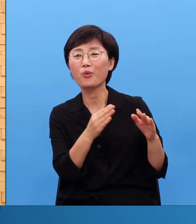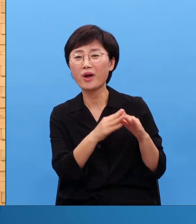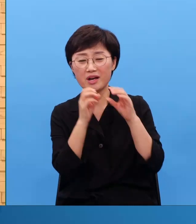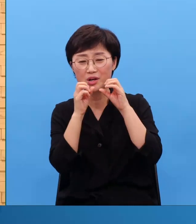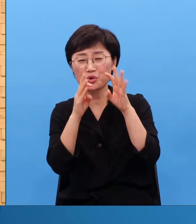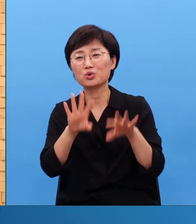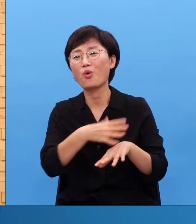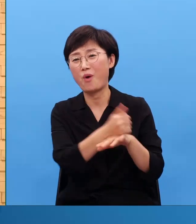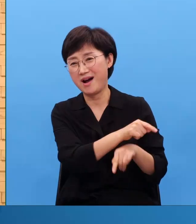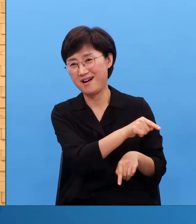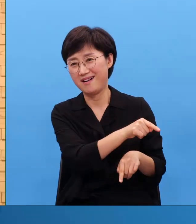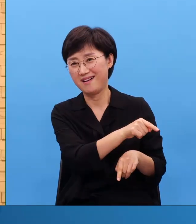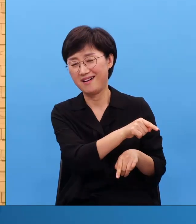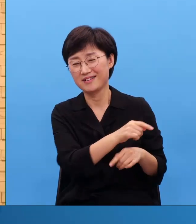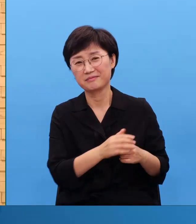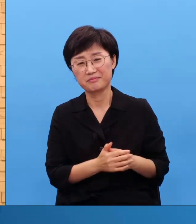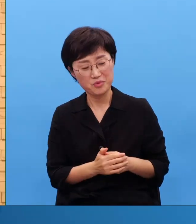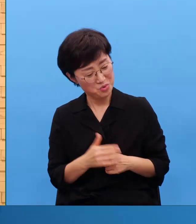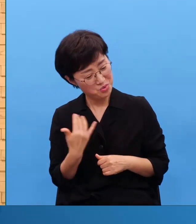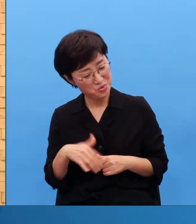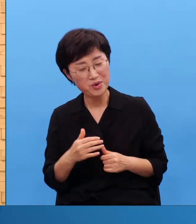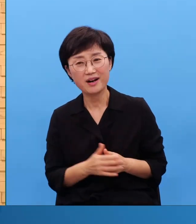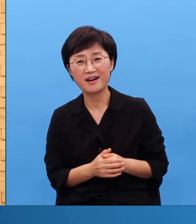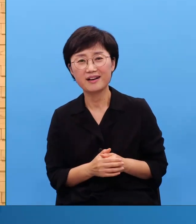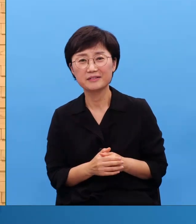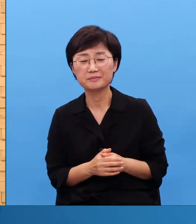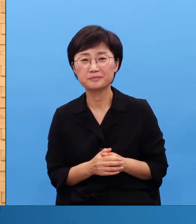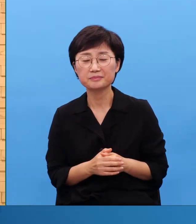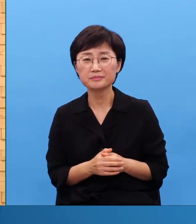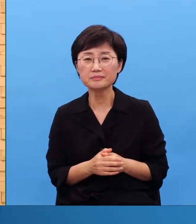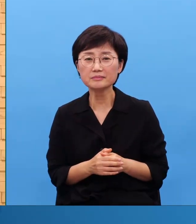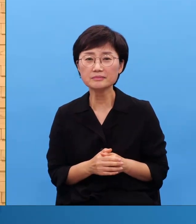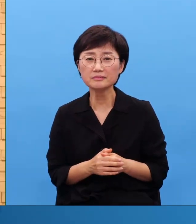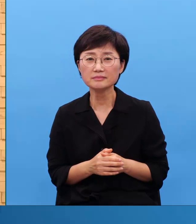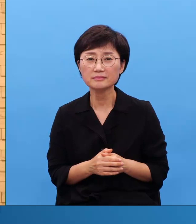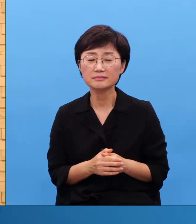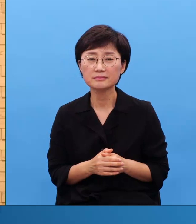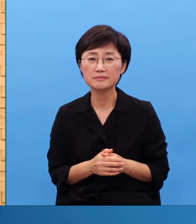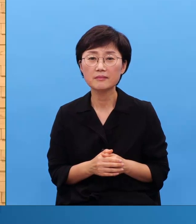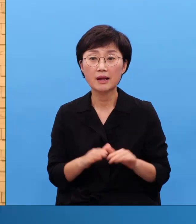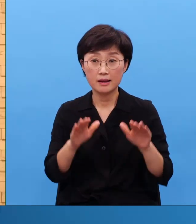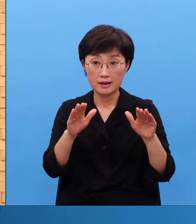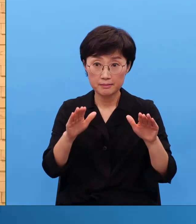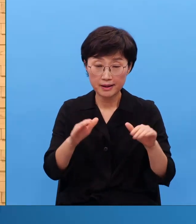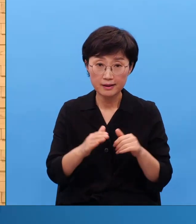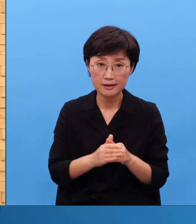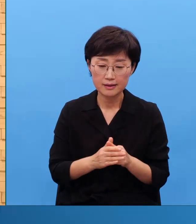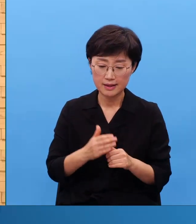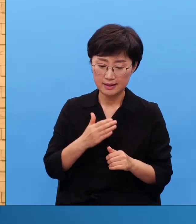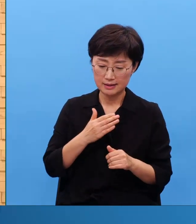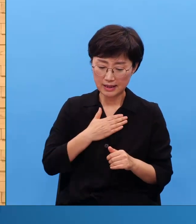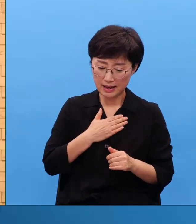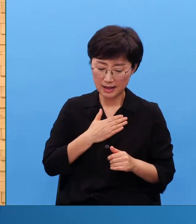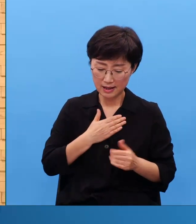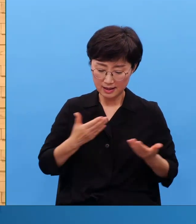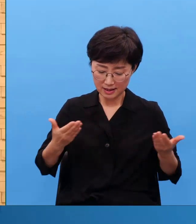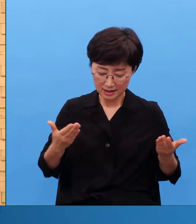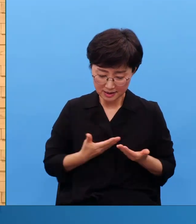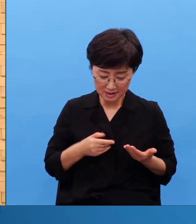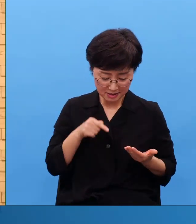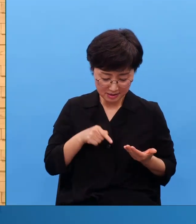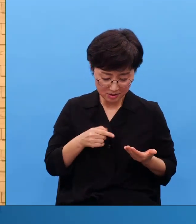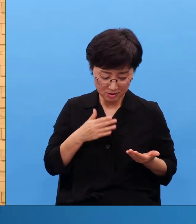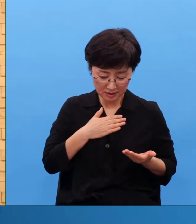in the Yeouido regions. 이게 사람 인물이냐? 자기 그 업이 벌써 영적인